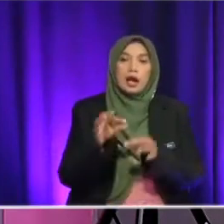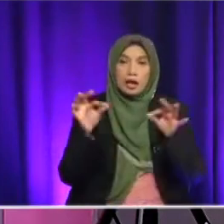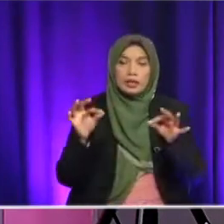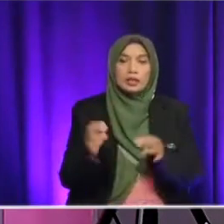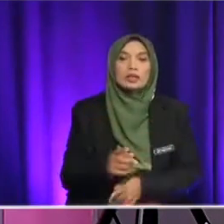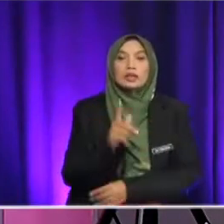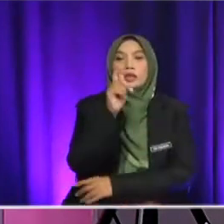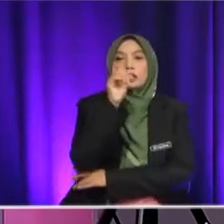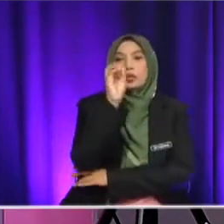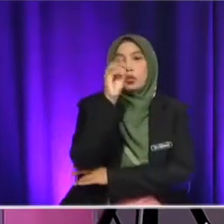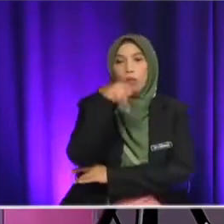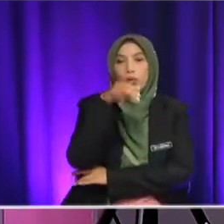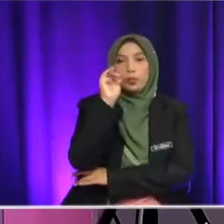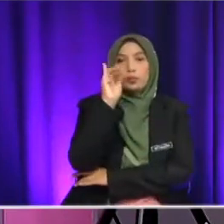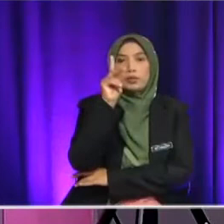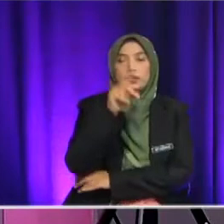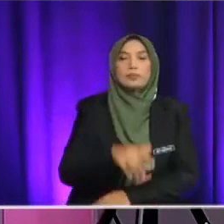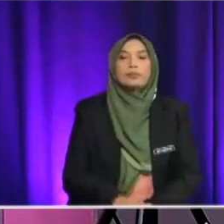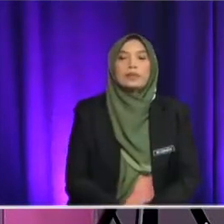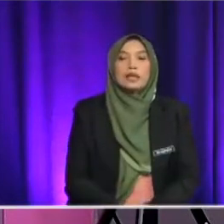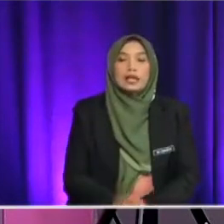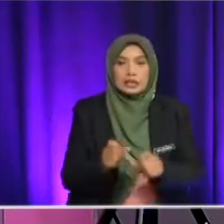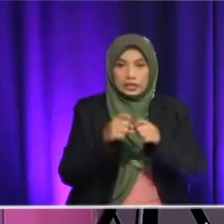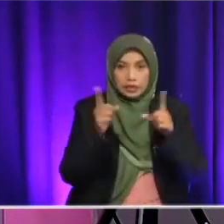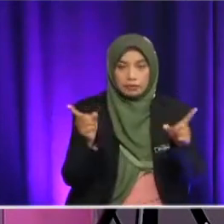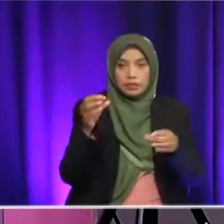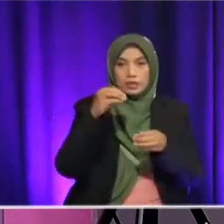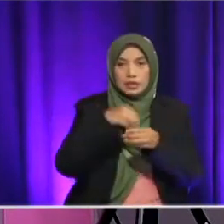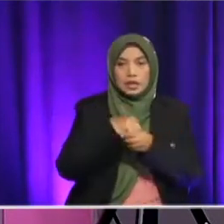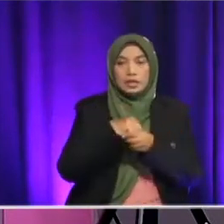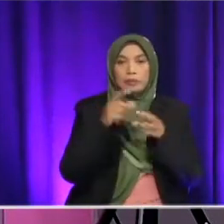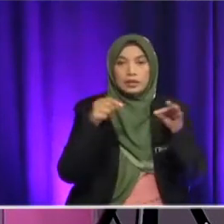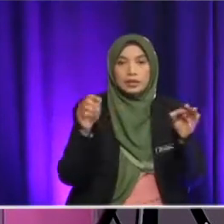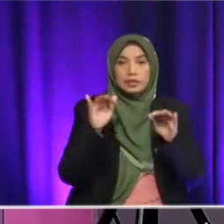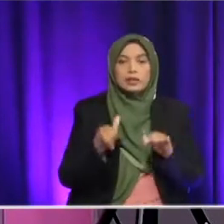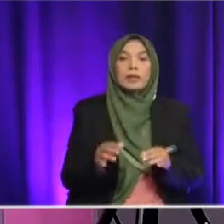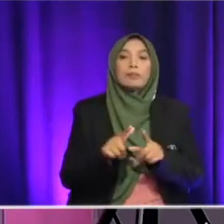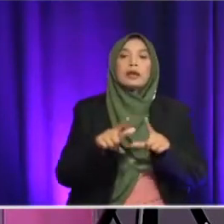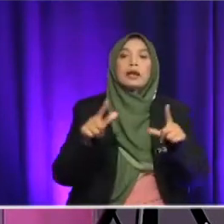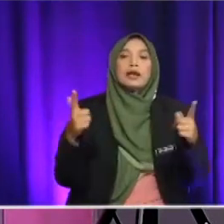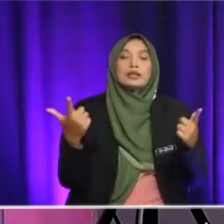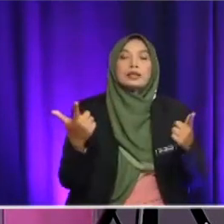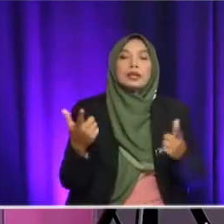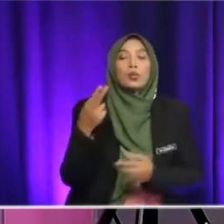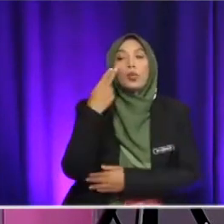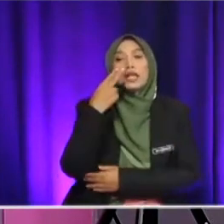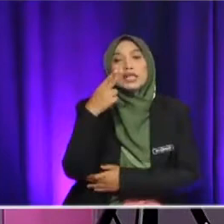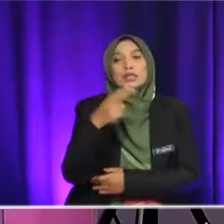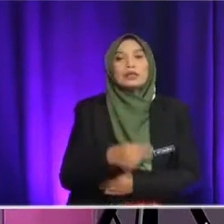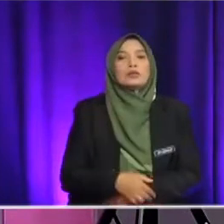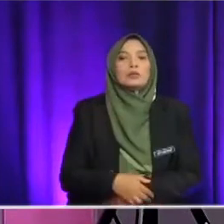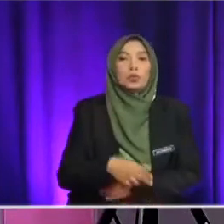penegasan membawa perkara yang sama tetapi dalam sutra ayat yang berbeza. Ayat yang berwarna hijau ialah ayat